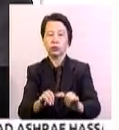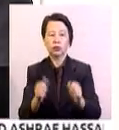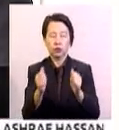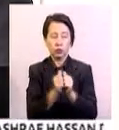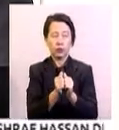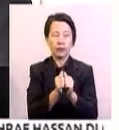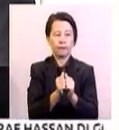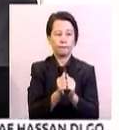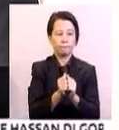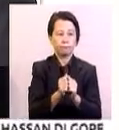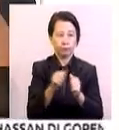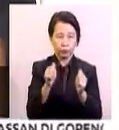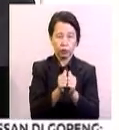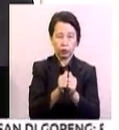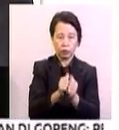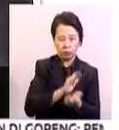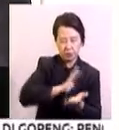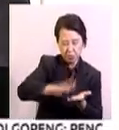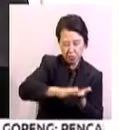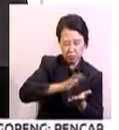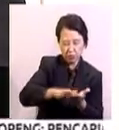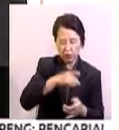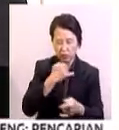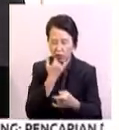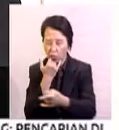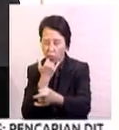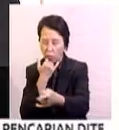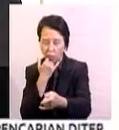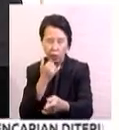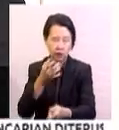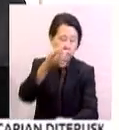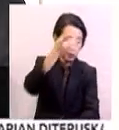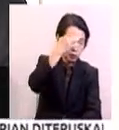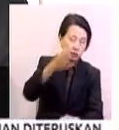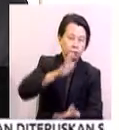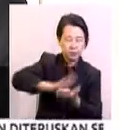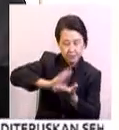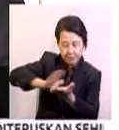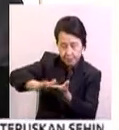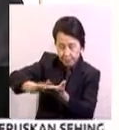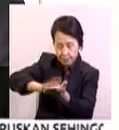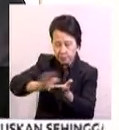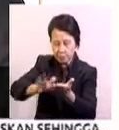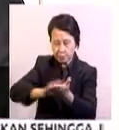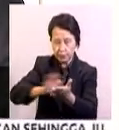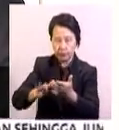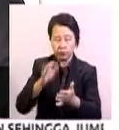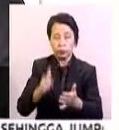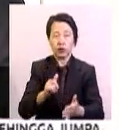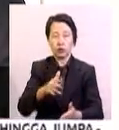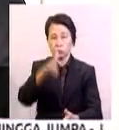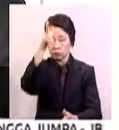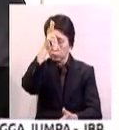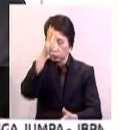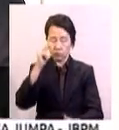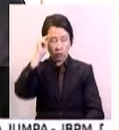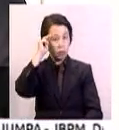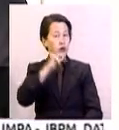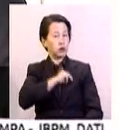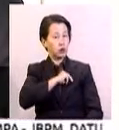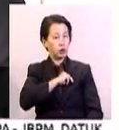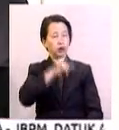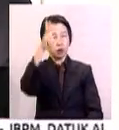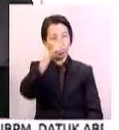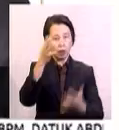dengan penyucian, misalkan penyucian Felda ni, saya rasa intention kerajaan adalah untuk